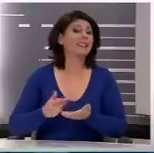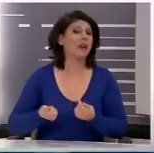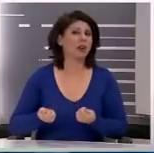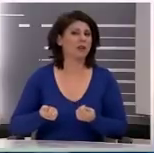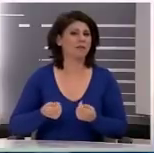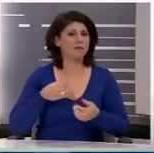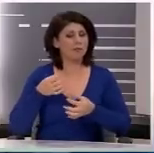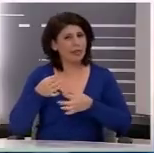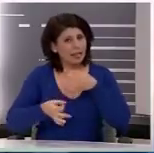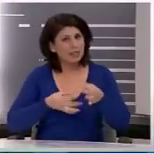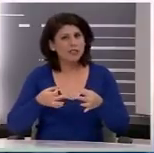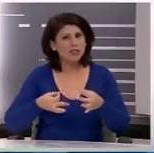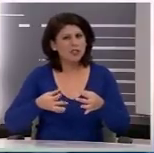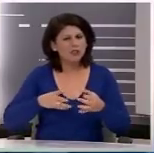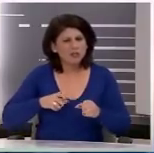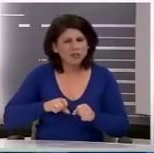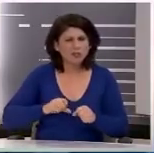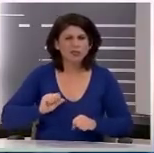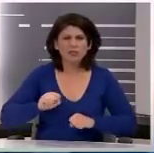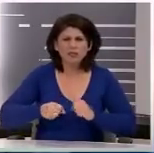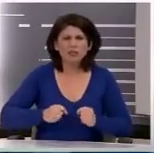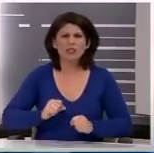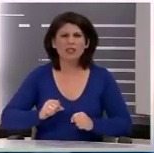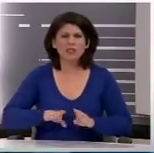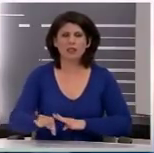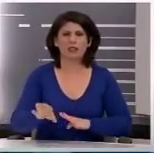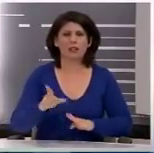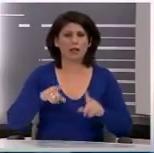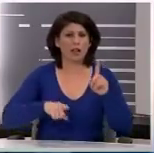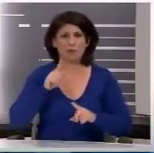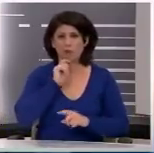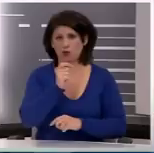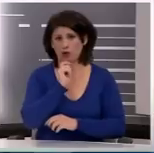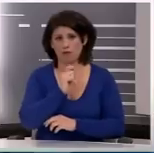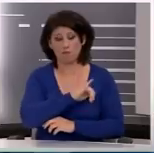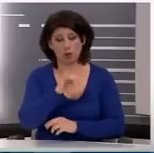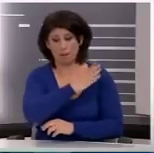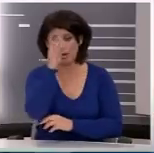εξηγήσω την μανία ορισμένων δημοσιογράφων. Δεν μίλησα ποτέ μέχρι σήμερα.